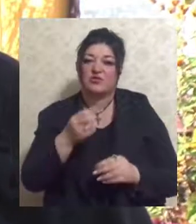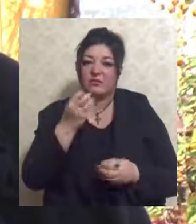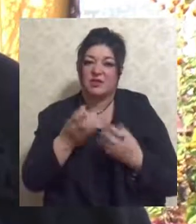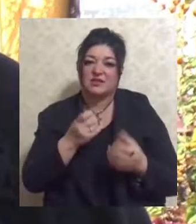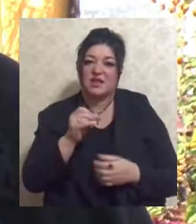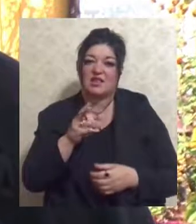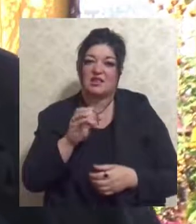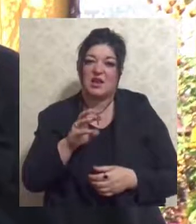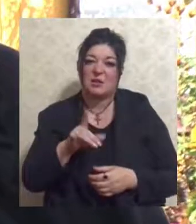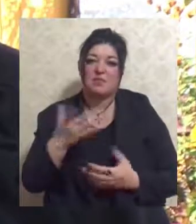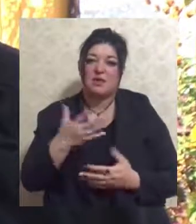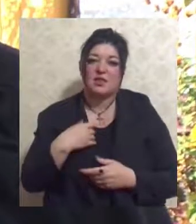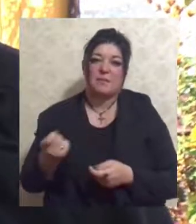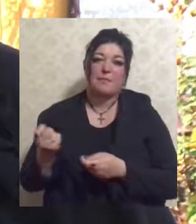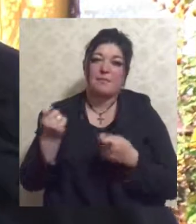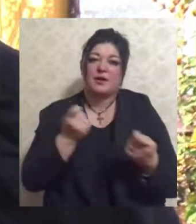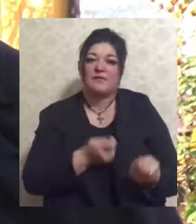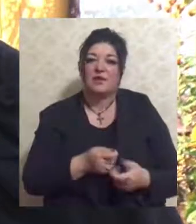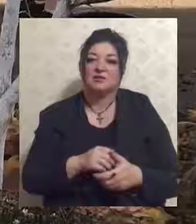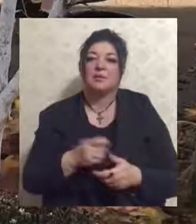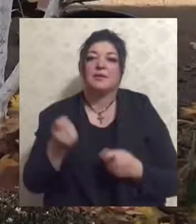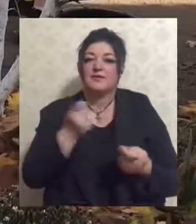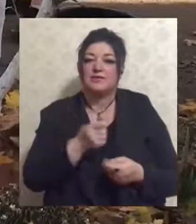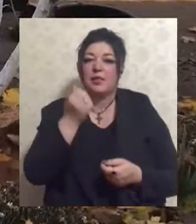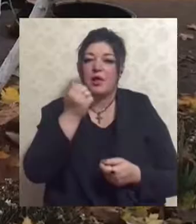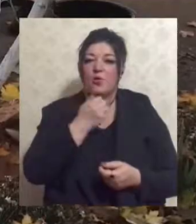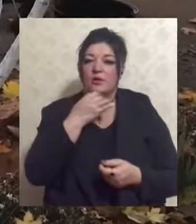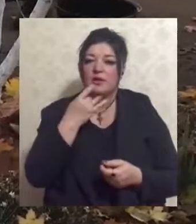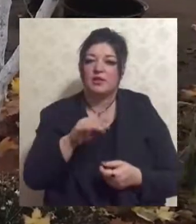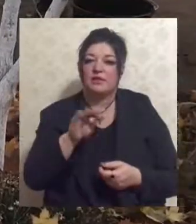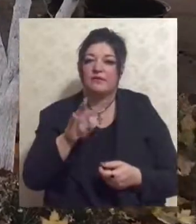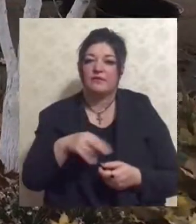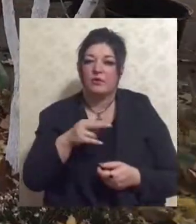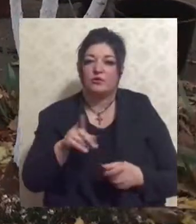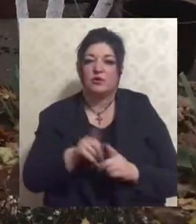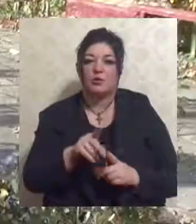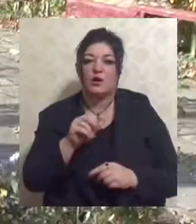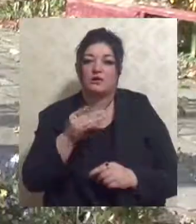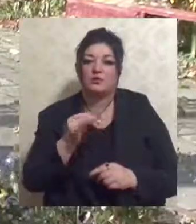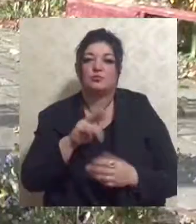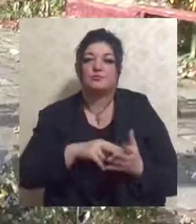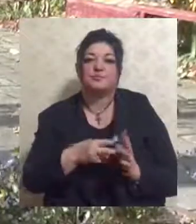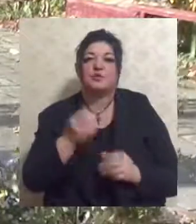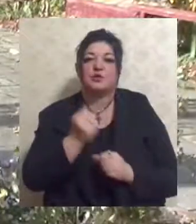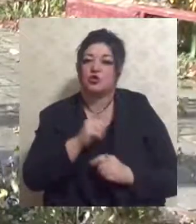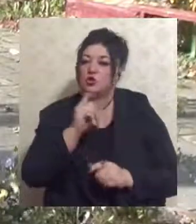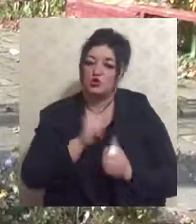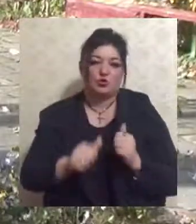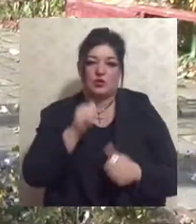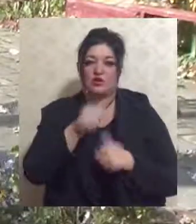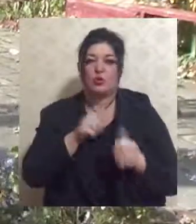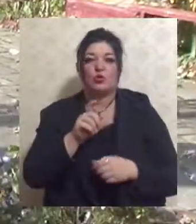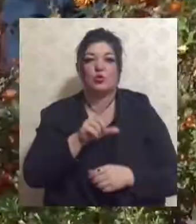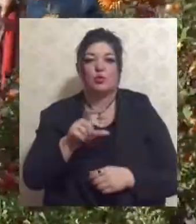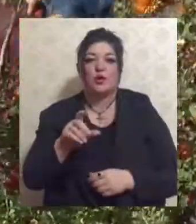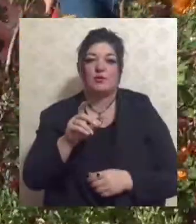нам привіз благодійний фонд. Таку акцію планують зробити щорічною. Юлія Мельничук, Андрій